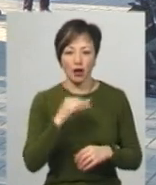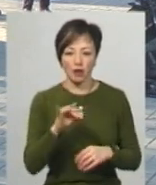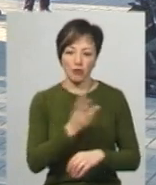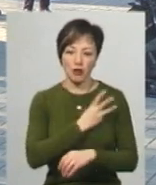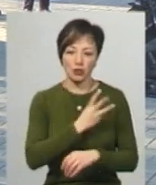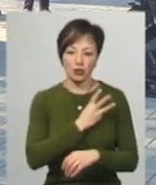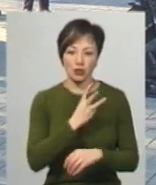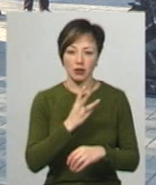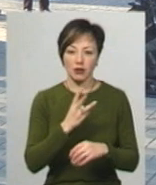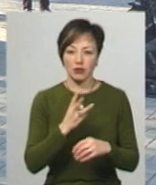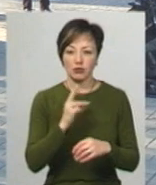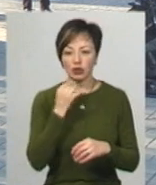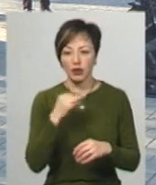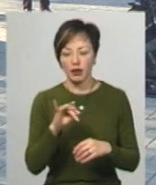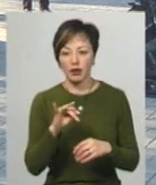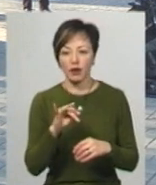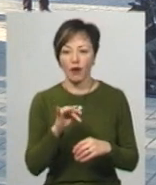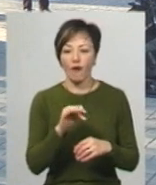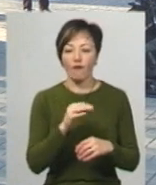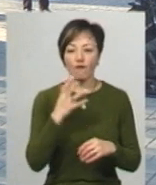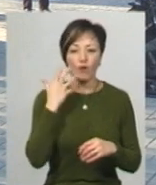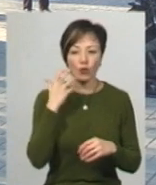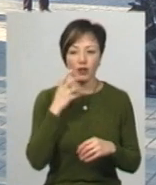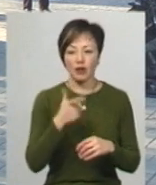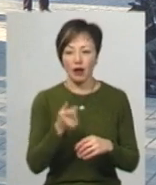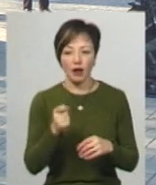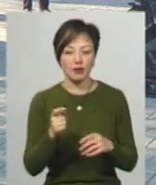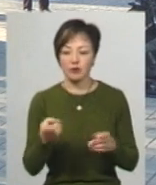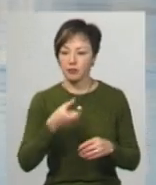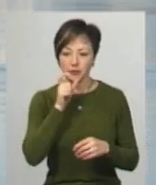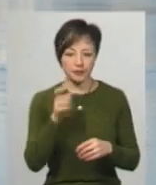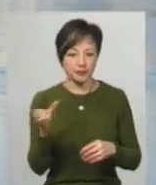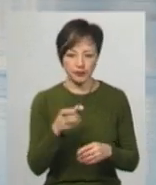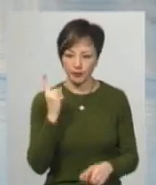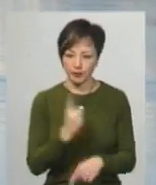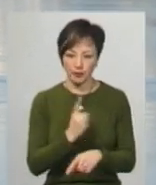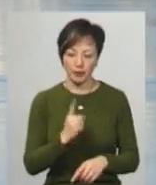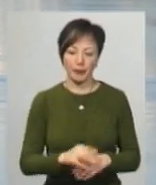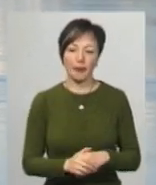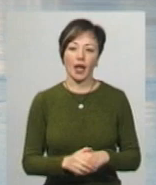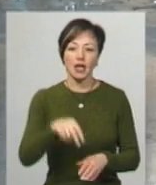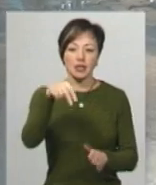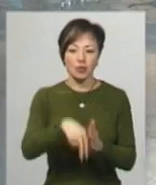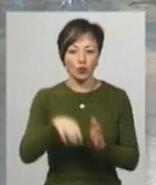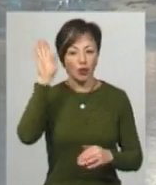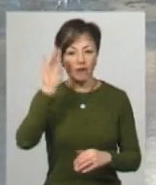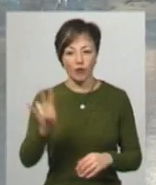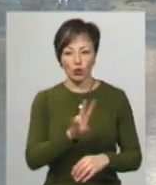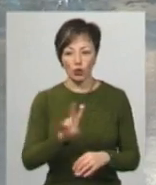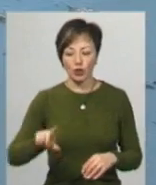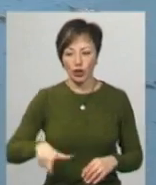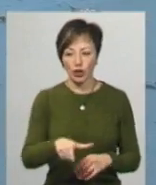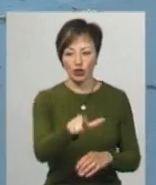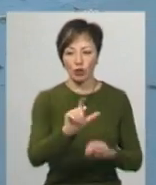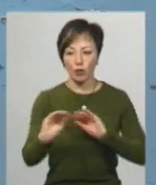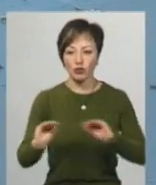бажано фруктовим чи ягідним. Ні в якому разі не вживати алкогольних напоїв. Для занурення на водохреще в обласному центрі на Південному